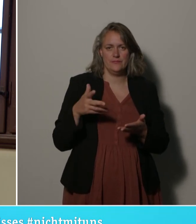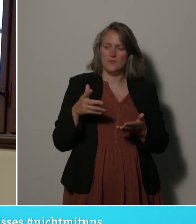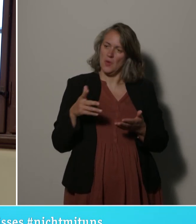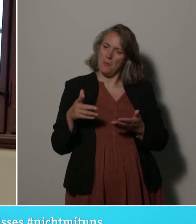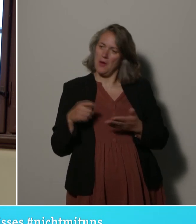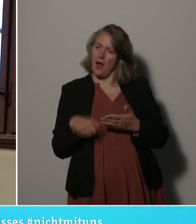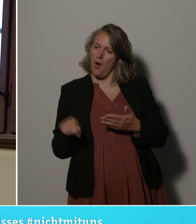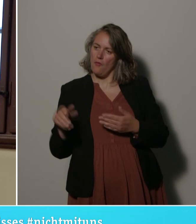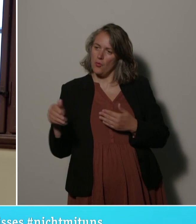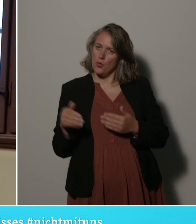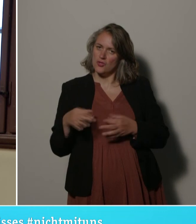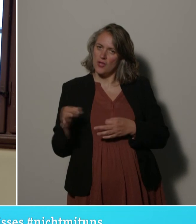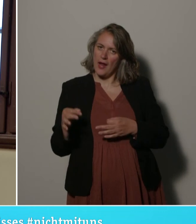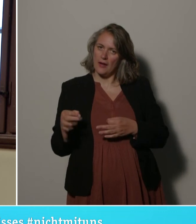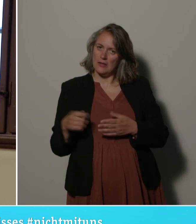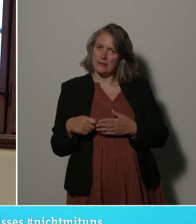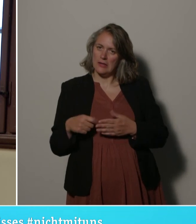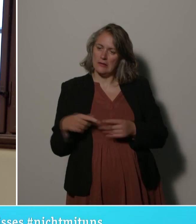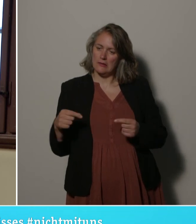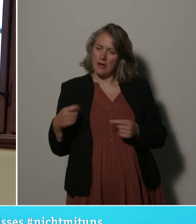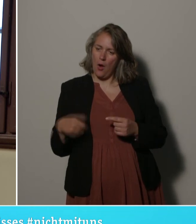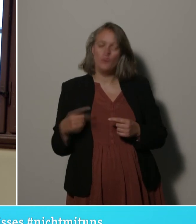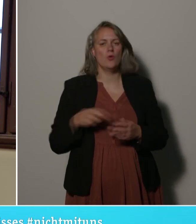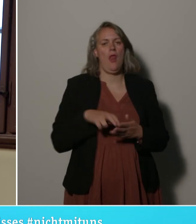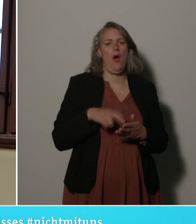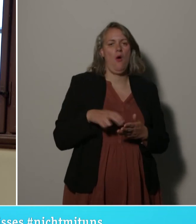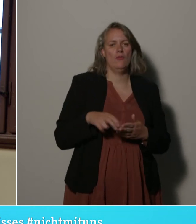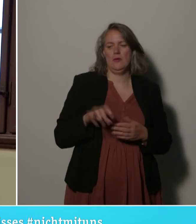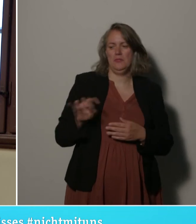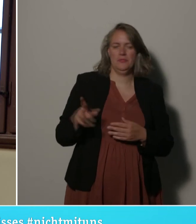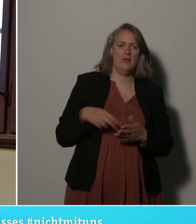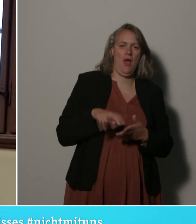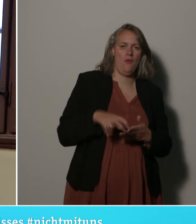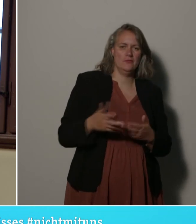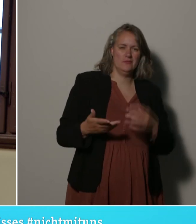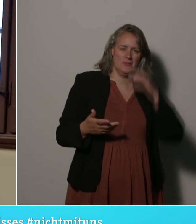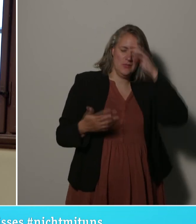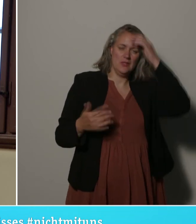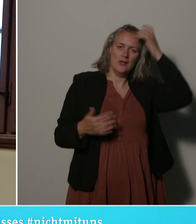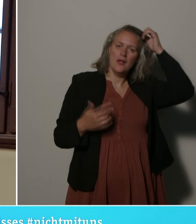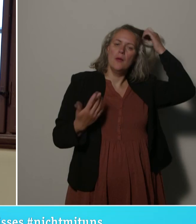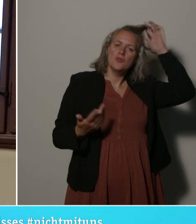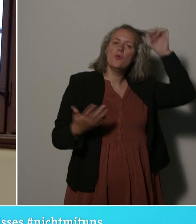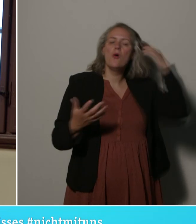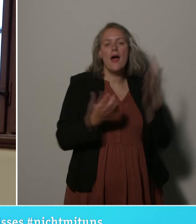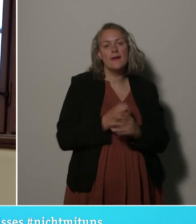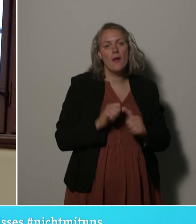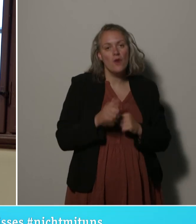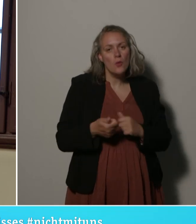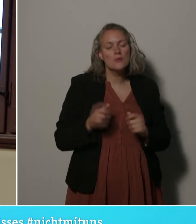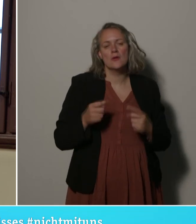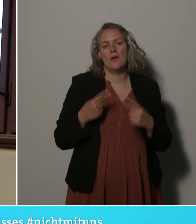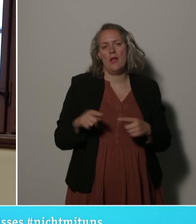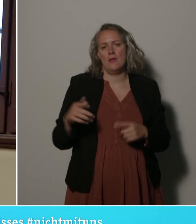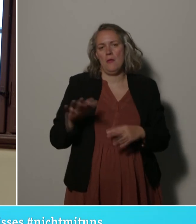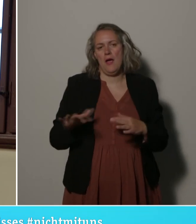tatsächlich wenig sozialen Mehrwert bietet. Das heißt, man kann mit dem Euro-Einnahmeverlust an anderer Stelle besser tun. So ist zumindest unsere Überzeugung.